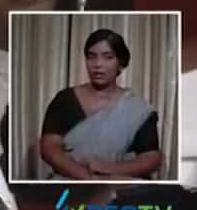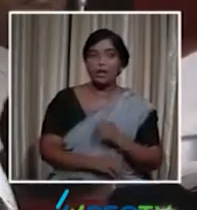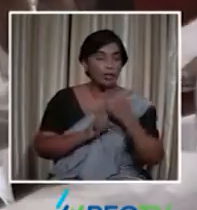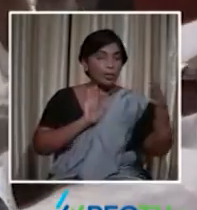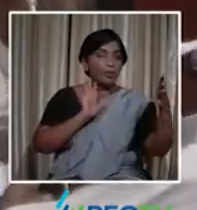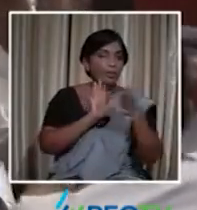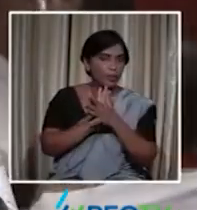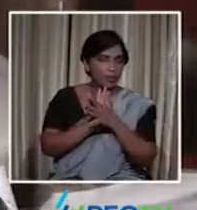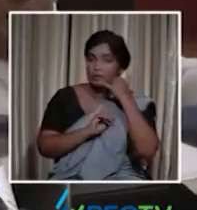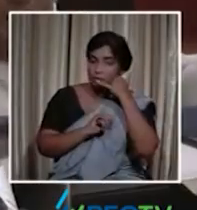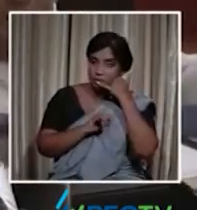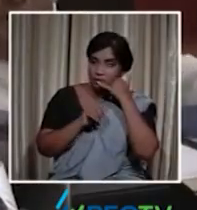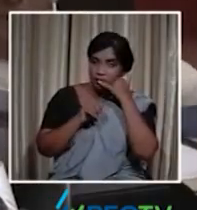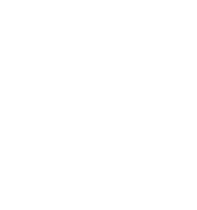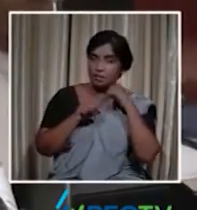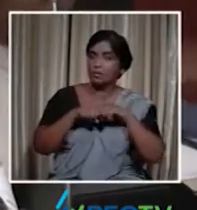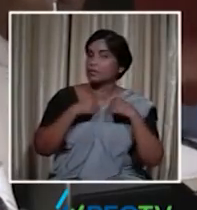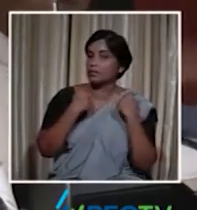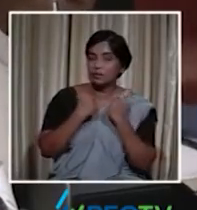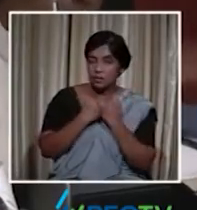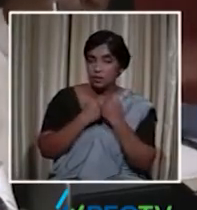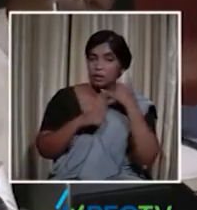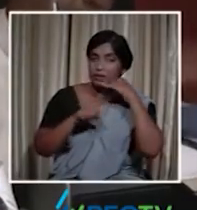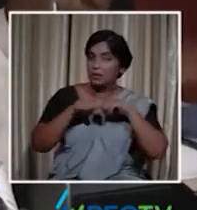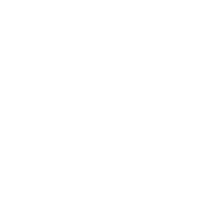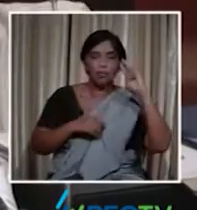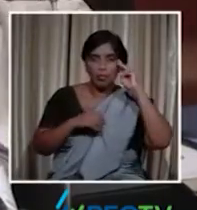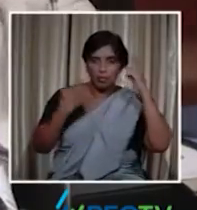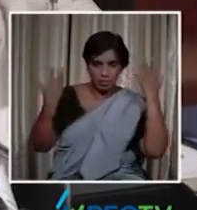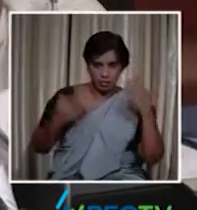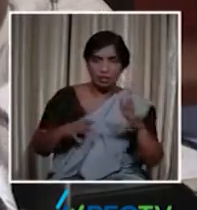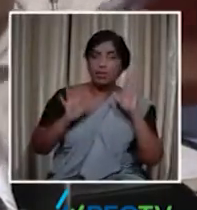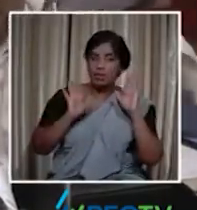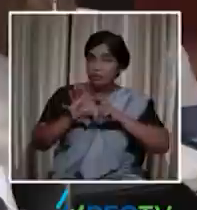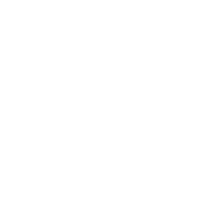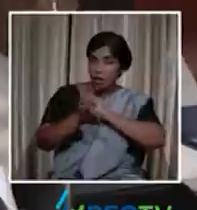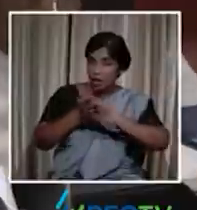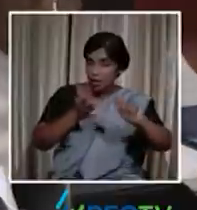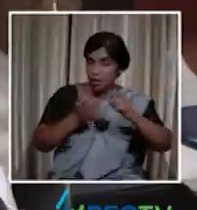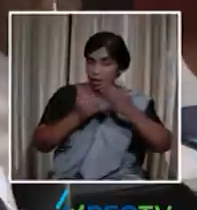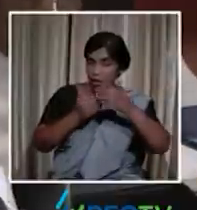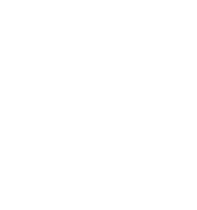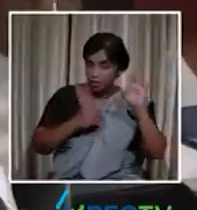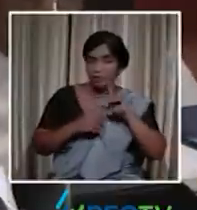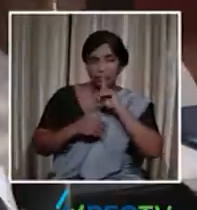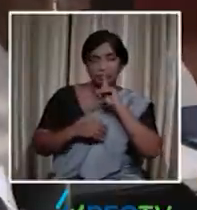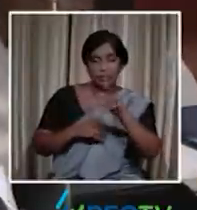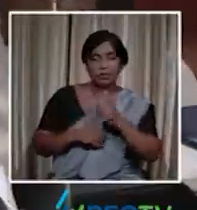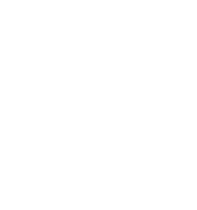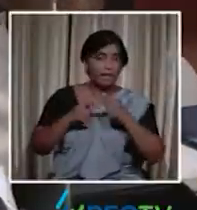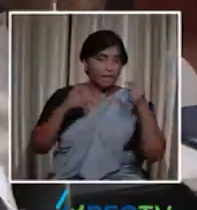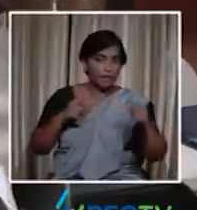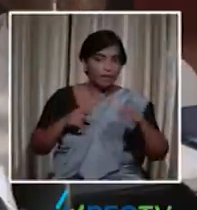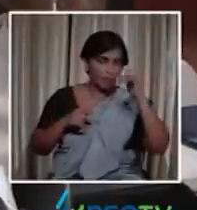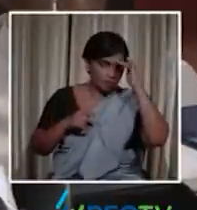එකතු වීම සමගි ජන බලවේගයේ සමගි සද්ධානයේ ප්‍රතිපත්තිය නෙවෙයි. හැබැයි මේ අස්වැච්ච අයට මම කියන්න කැමති විපක්ෂ